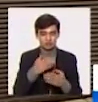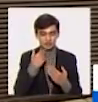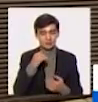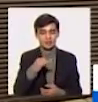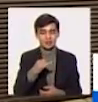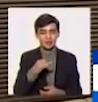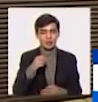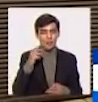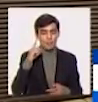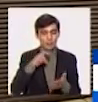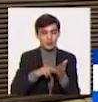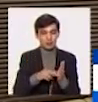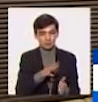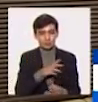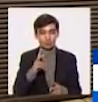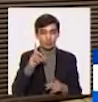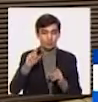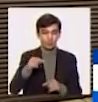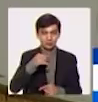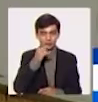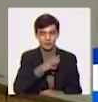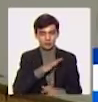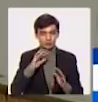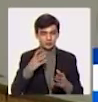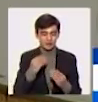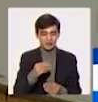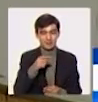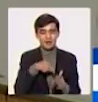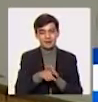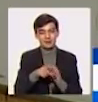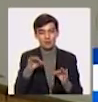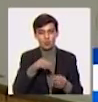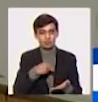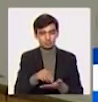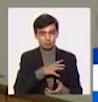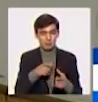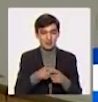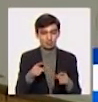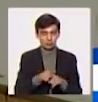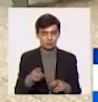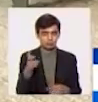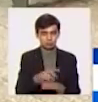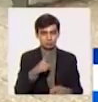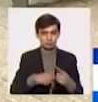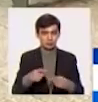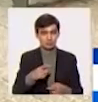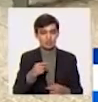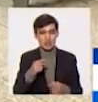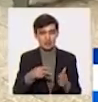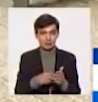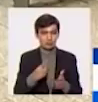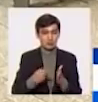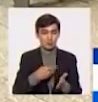Ал жоспарлаған демалыс іске аспай қалған туристер отандық саяхат агенттіктерінің кеңірдегінен алып, ақшаларын кері қайтаруды талап етіп